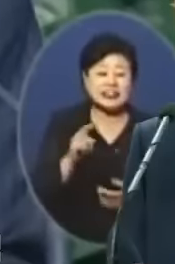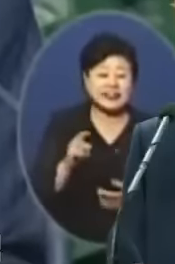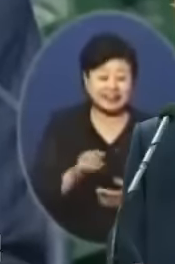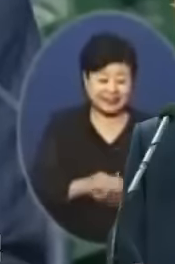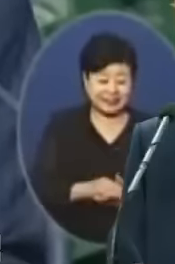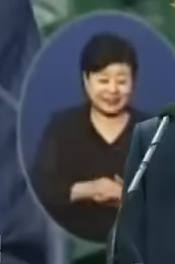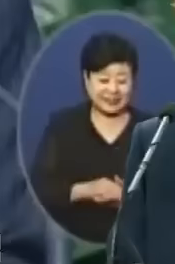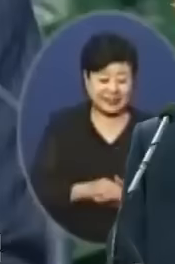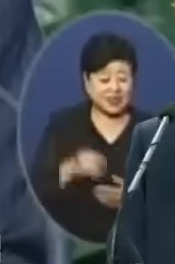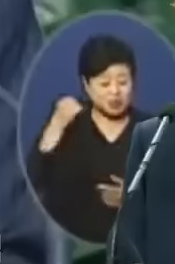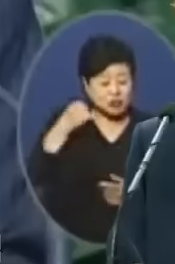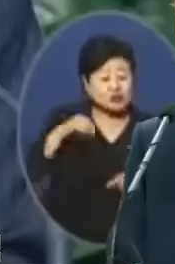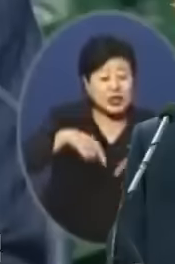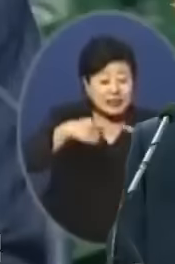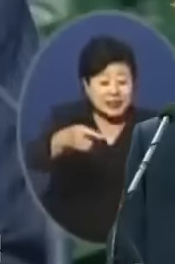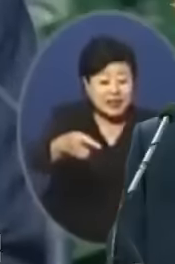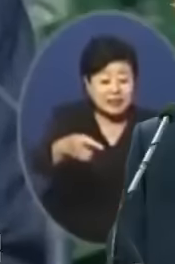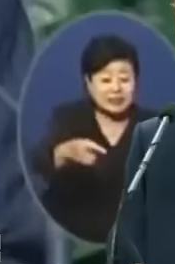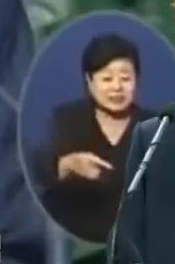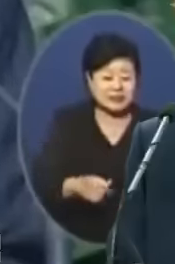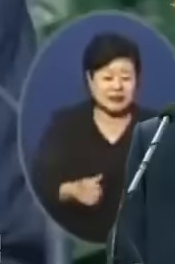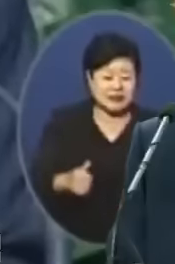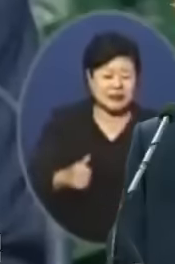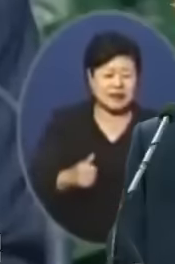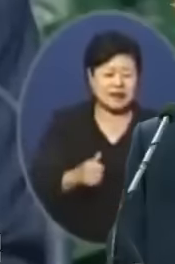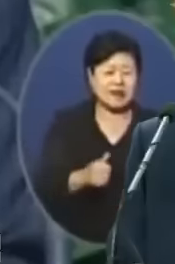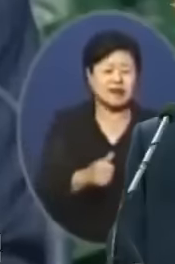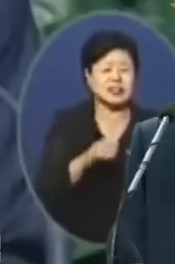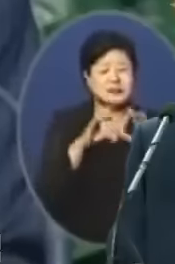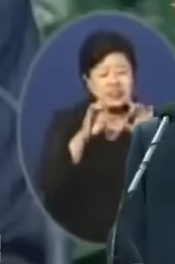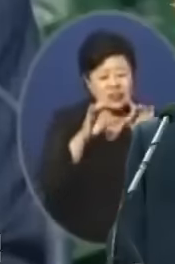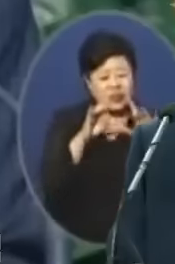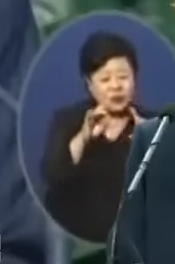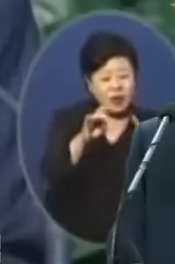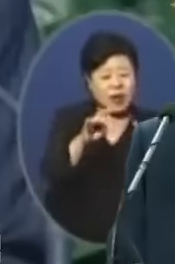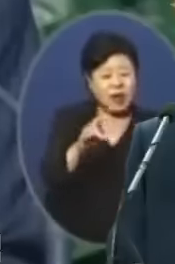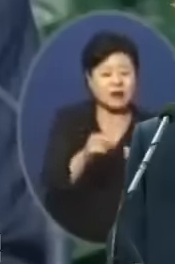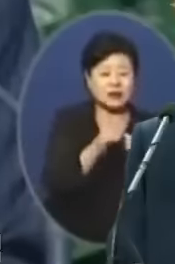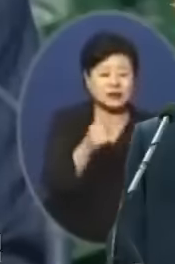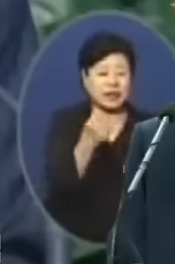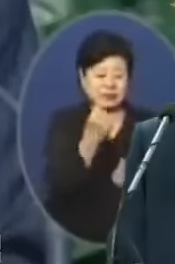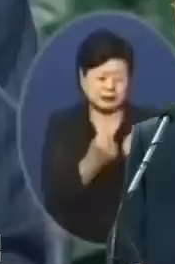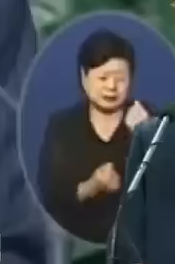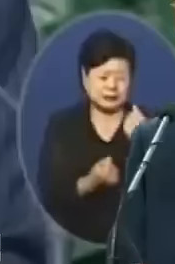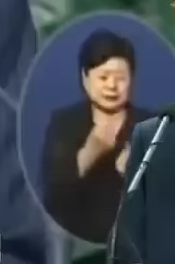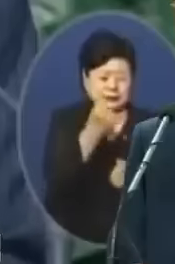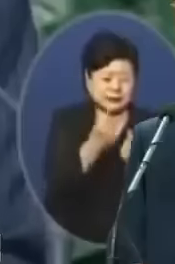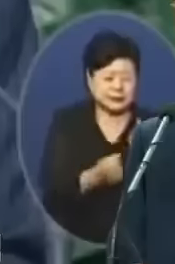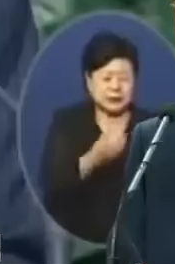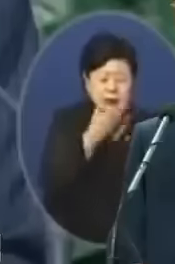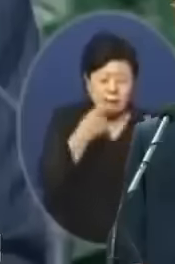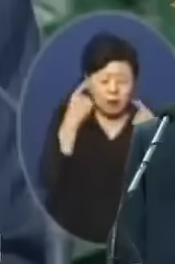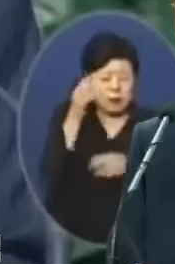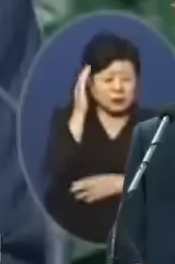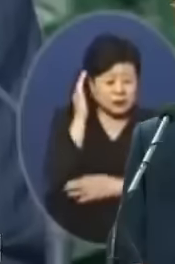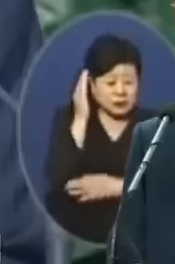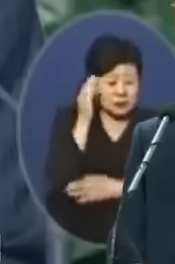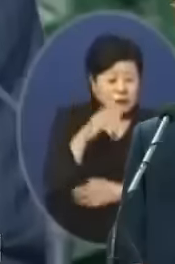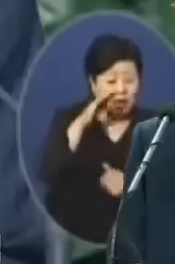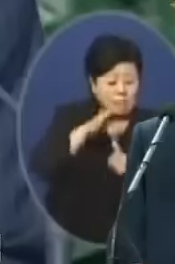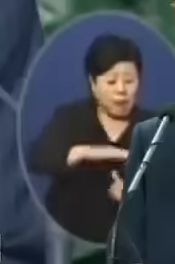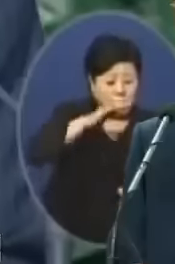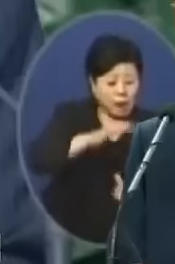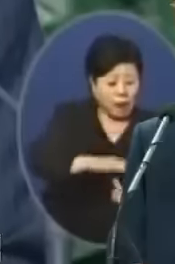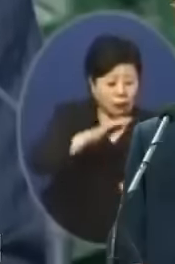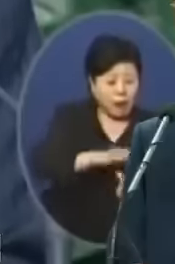건너가서 내지에 들어가서 있는 힘을 다하여 전도를 하고 사람들을 설득하고 복음을 전가해도 실패하고